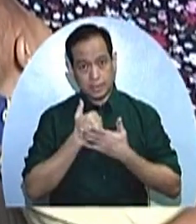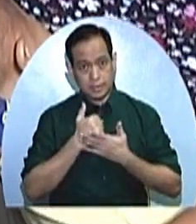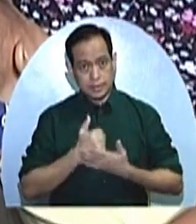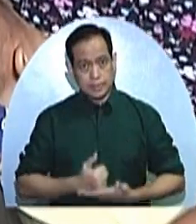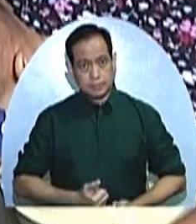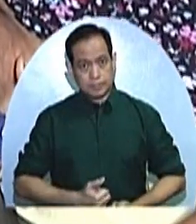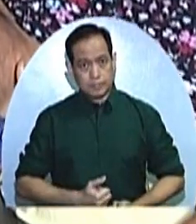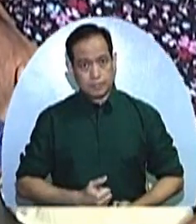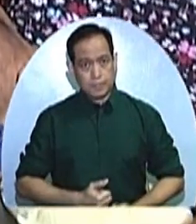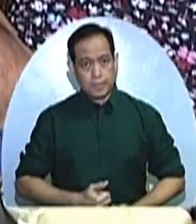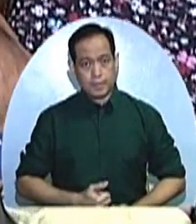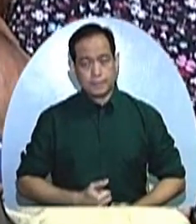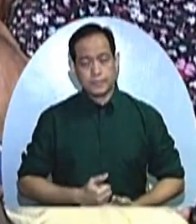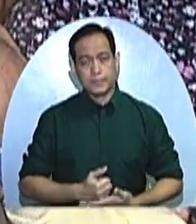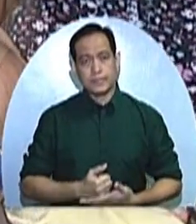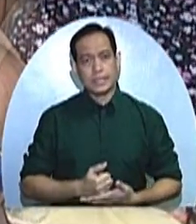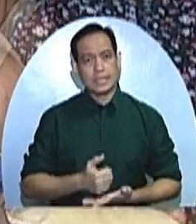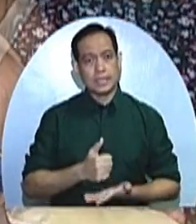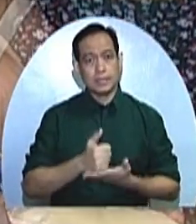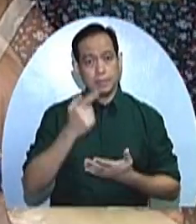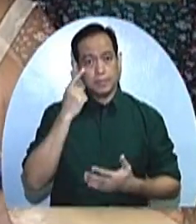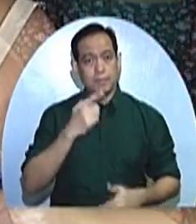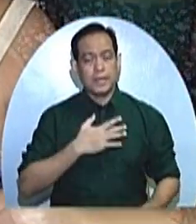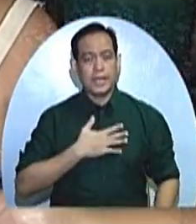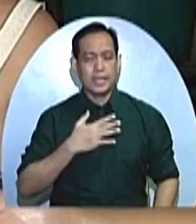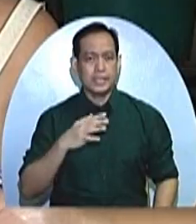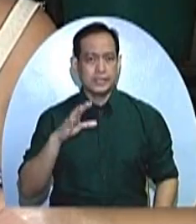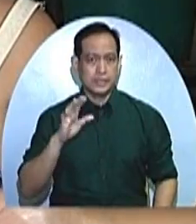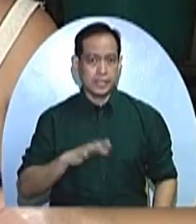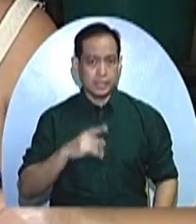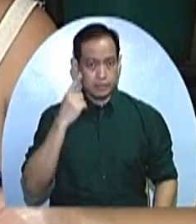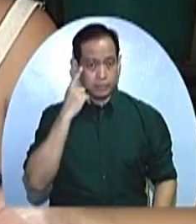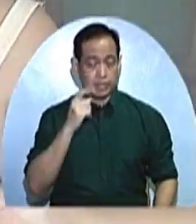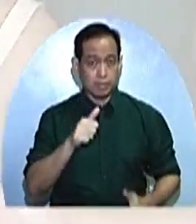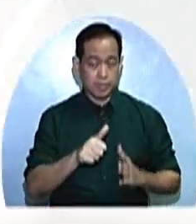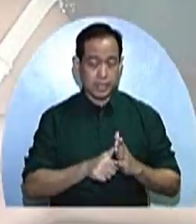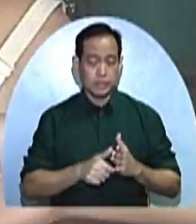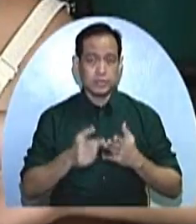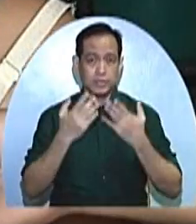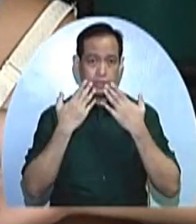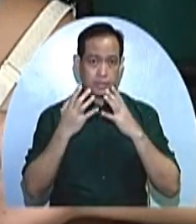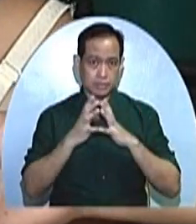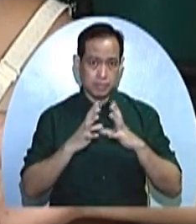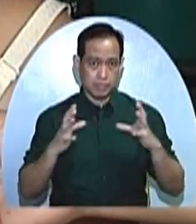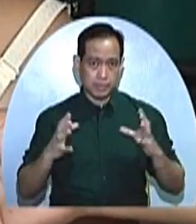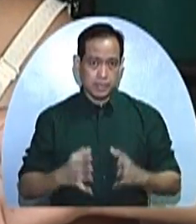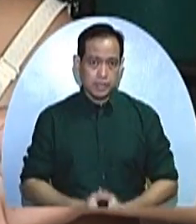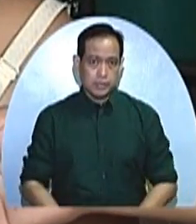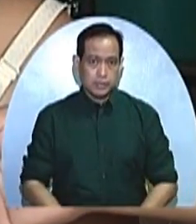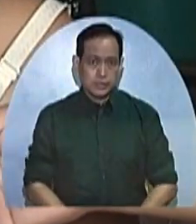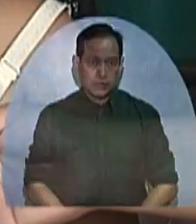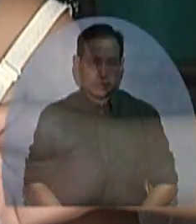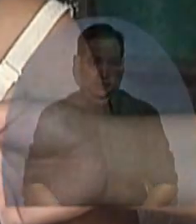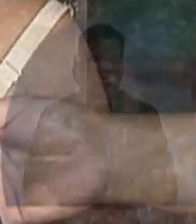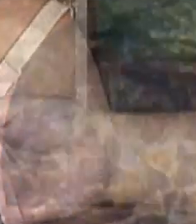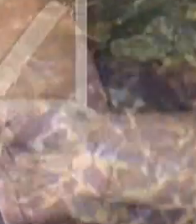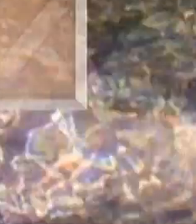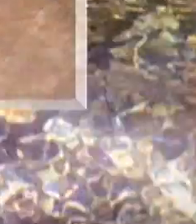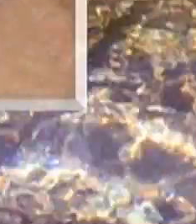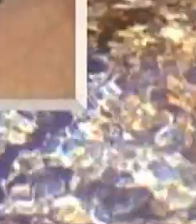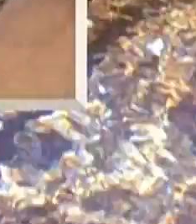ako, tulong para sana ko, para mapirahan. Maraming salamat po.